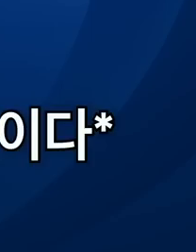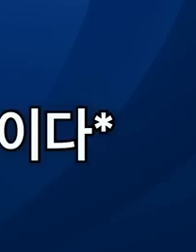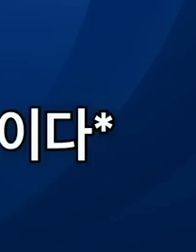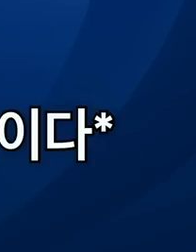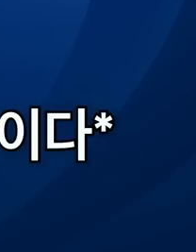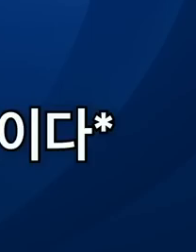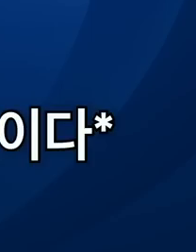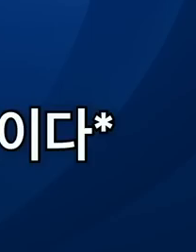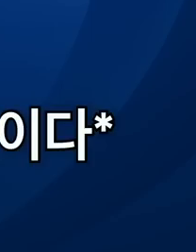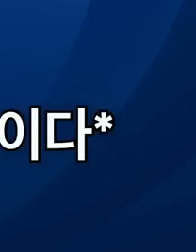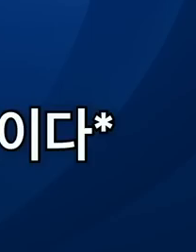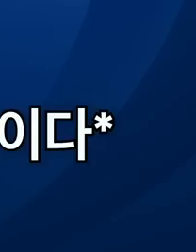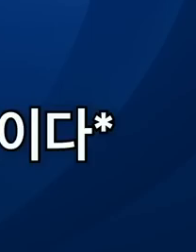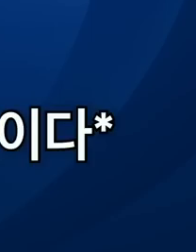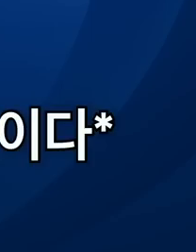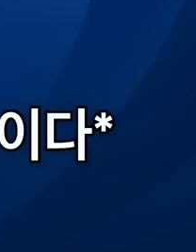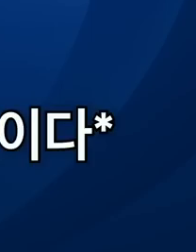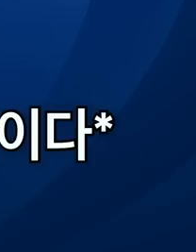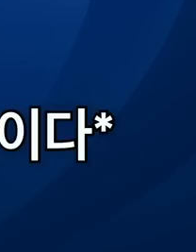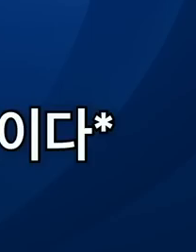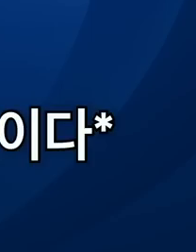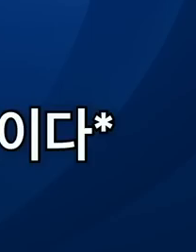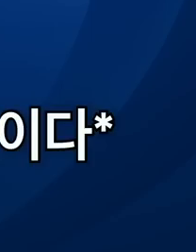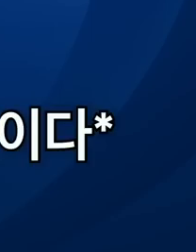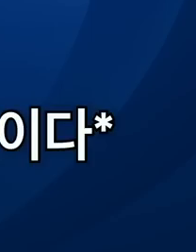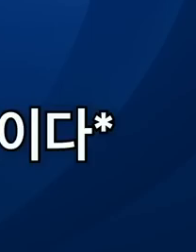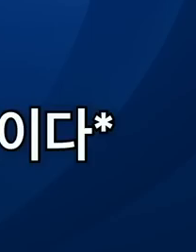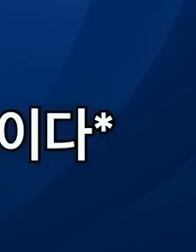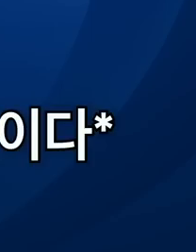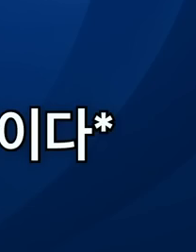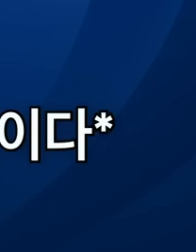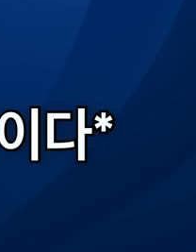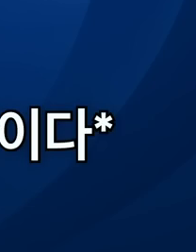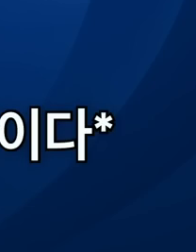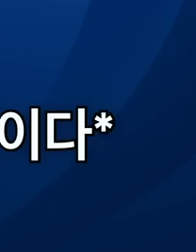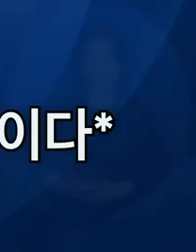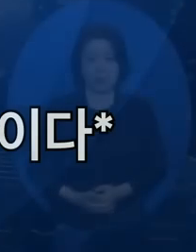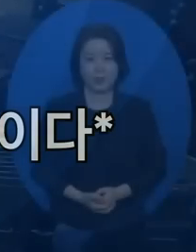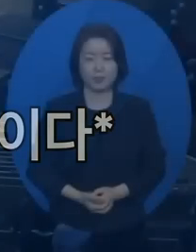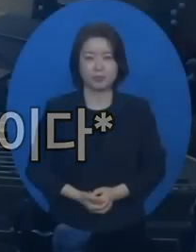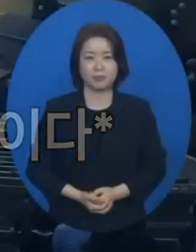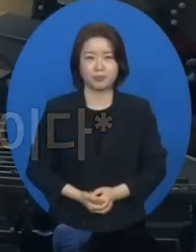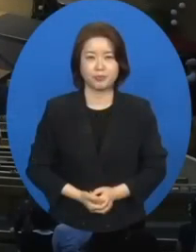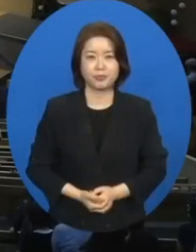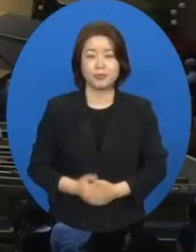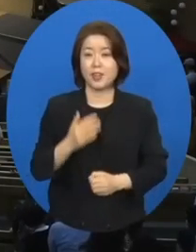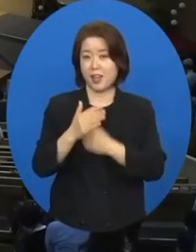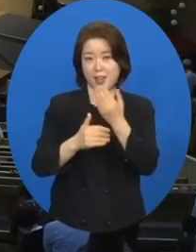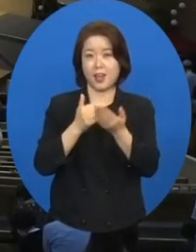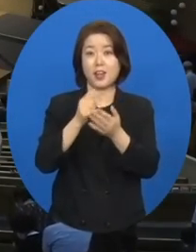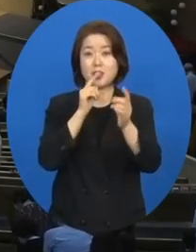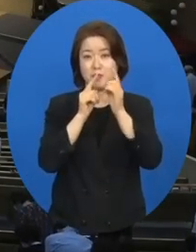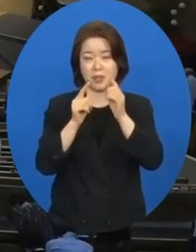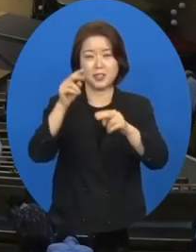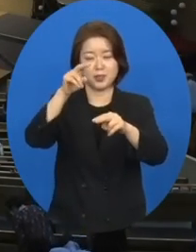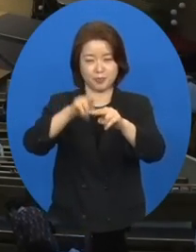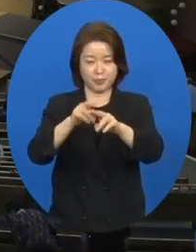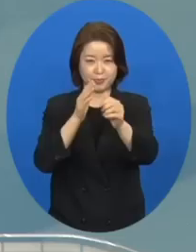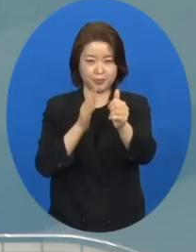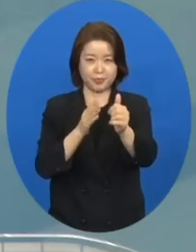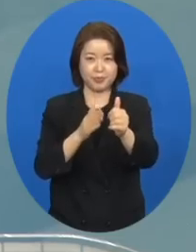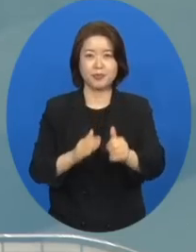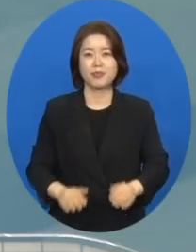한 몫 짤에서 한누리 양 때가 될 것이다 맨 하나님의 말씀입니다 얻어 자리에 앉게